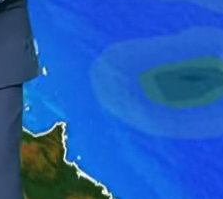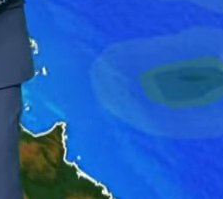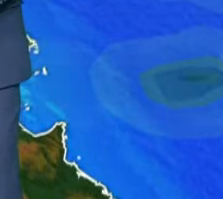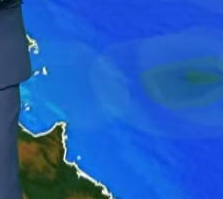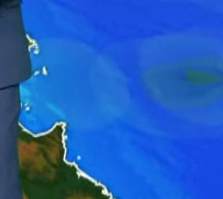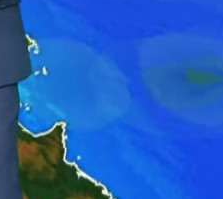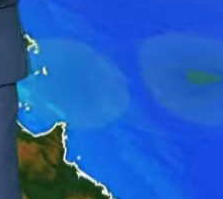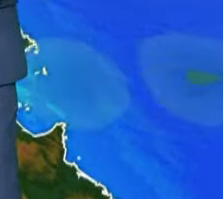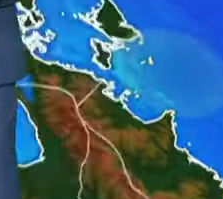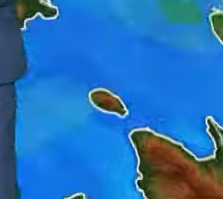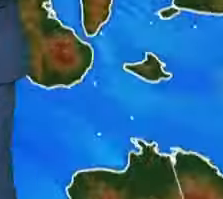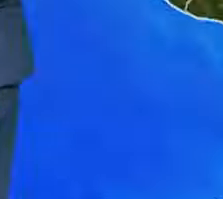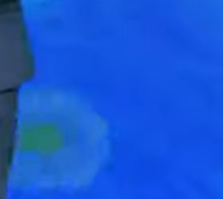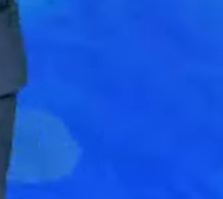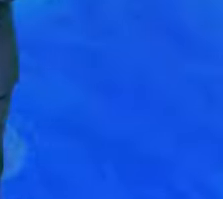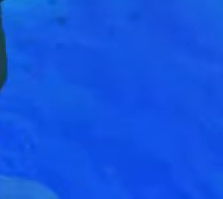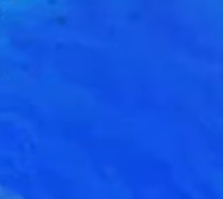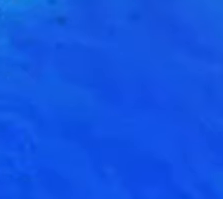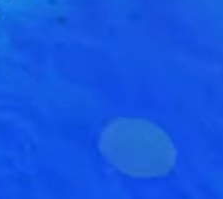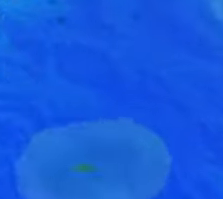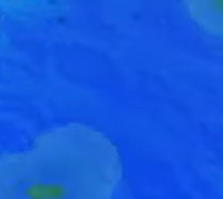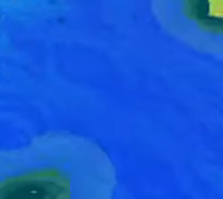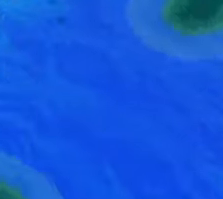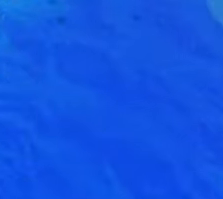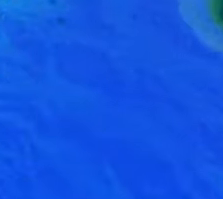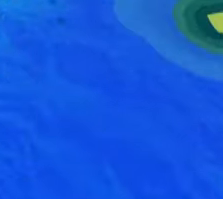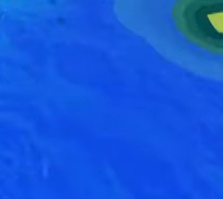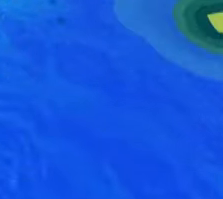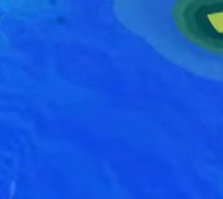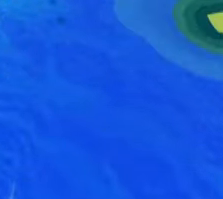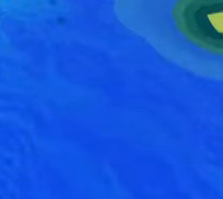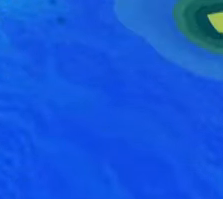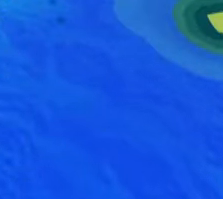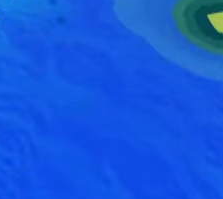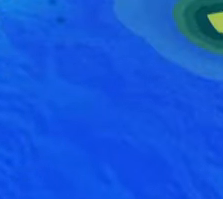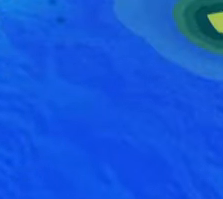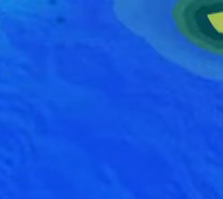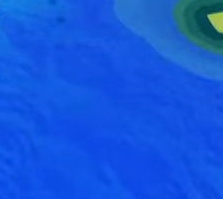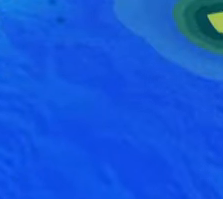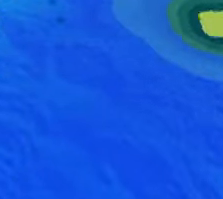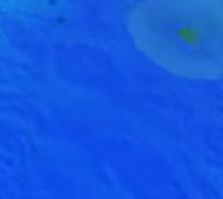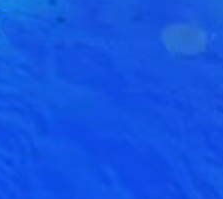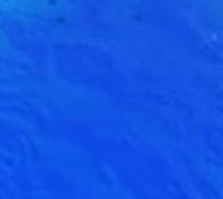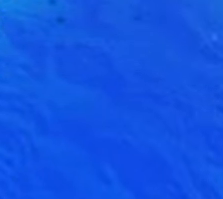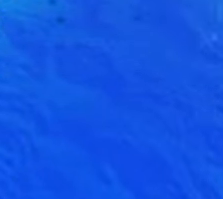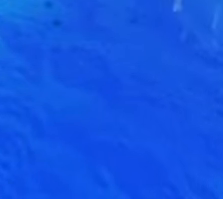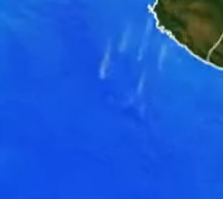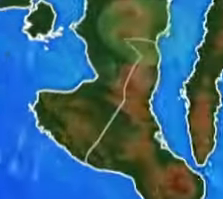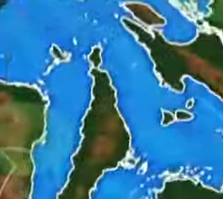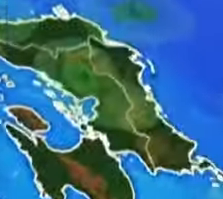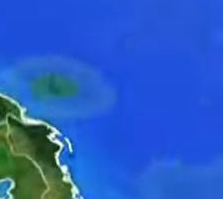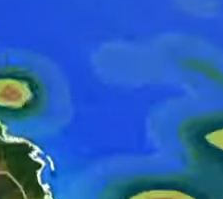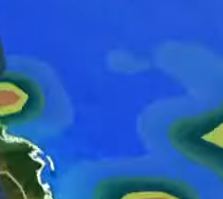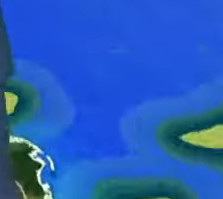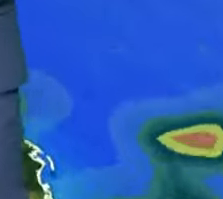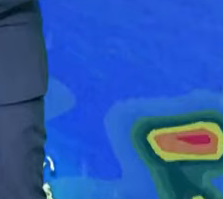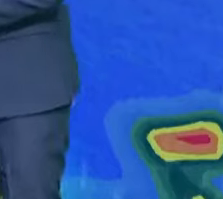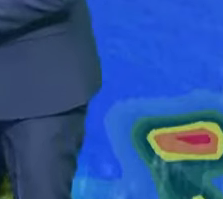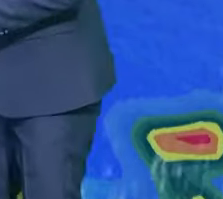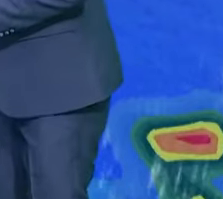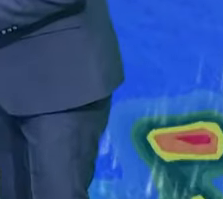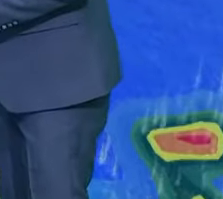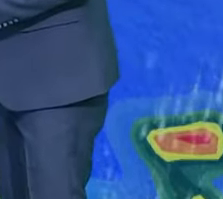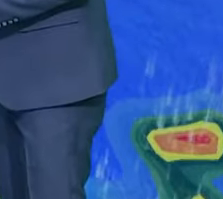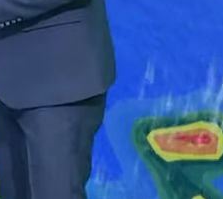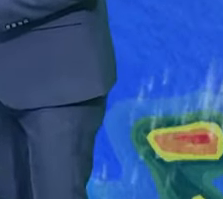Sa Palawan, bandang hapon makakaranas ng ulan dito po sa katimugang bahagi ng probinsya. Sa Luzon, buong araw may aasahang pag-ulan